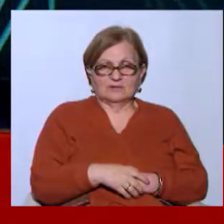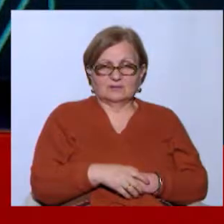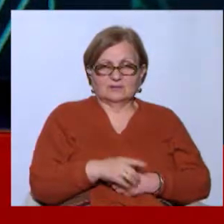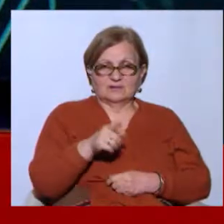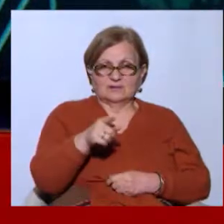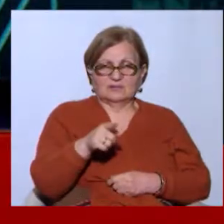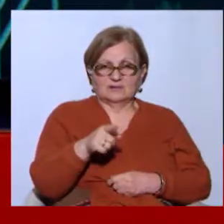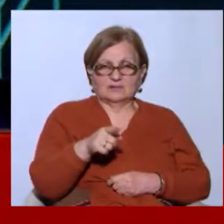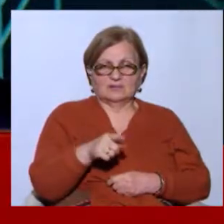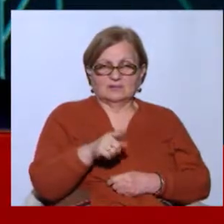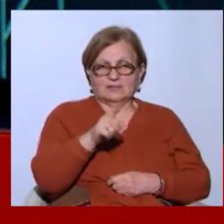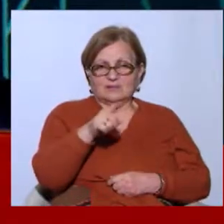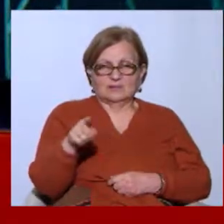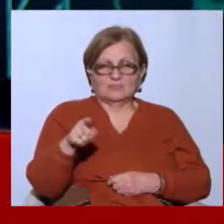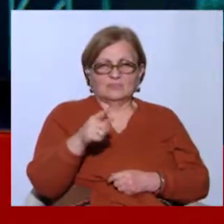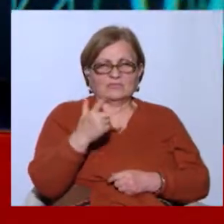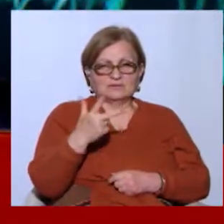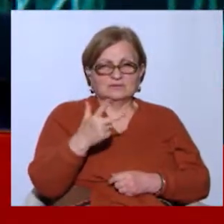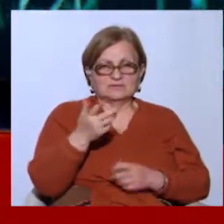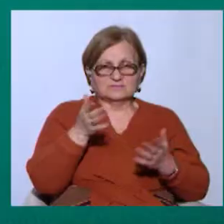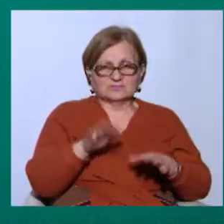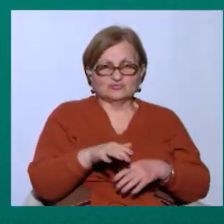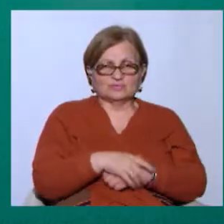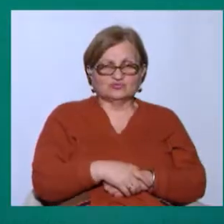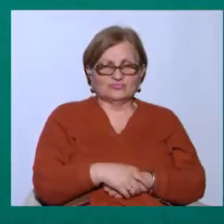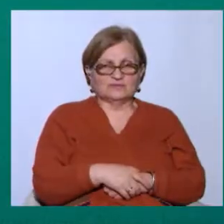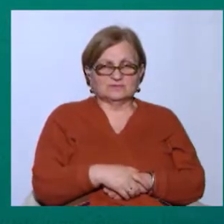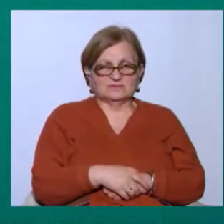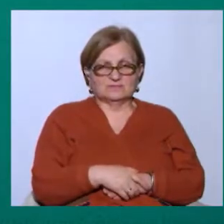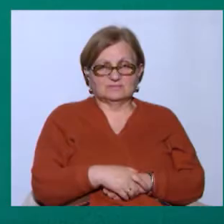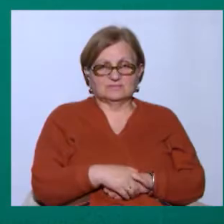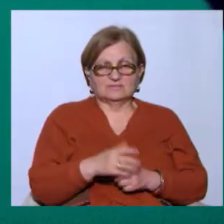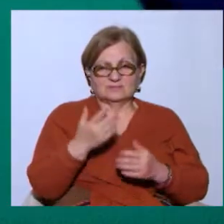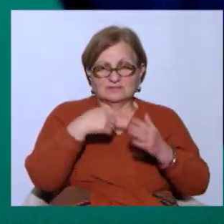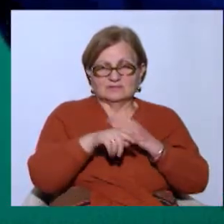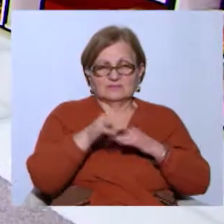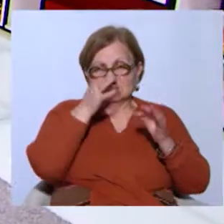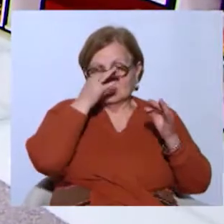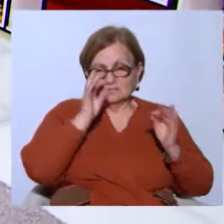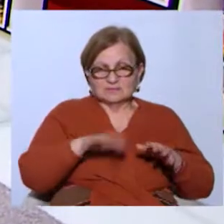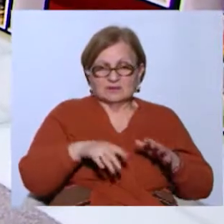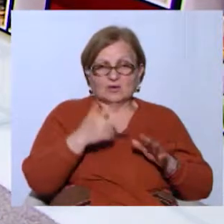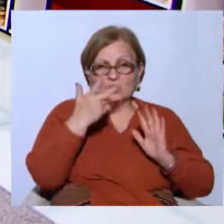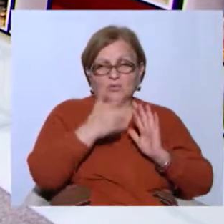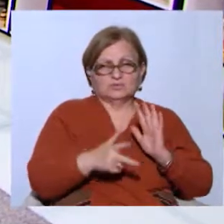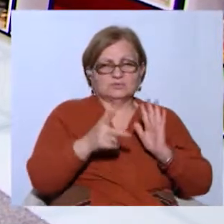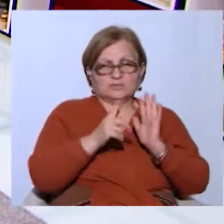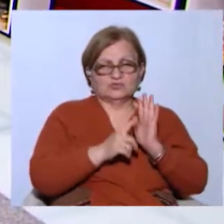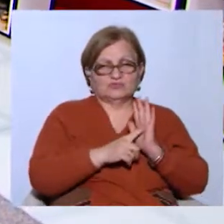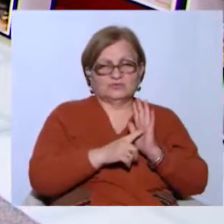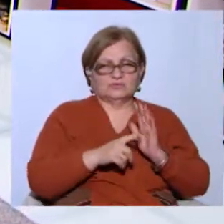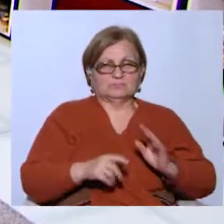10-ს გამოვაკლებ 3-ს. დამრჩება 7. ესე იგი, საბოლოო ჯამში მე გამომივა